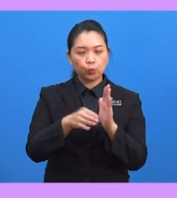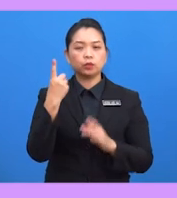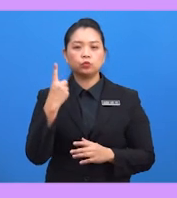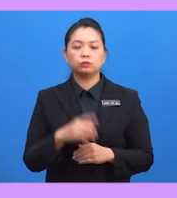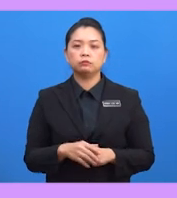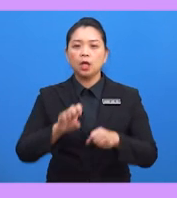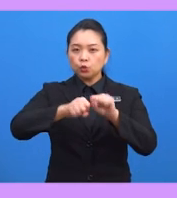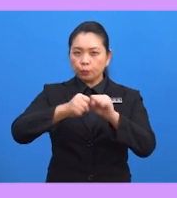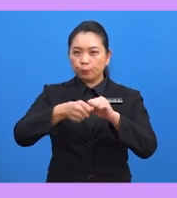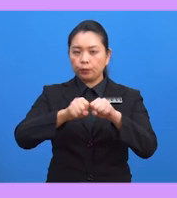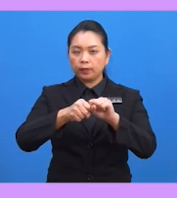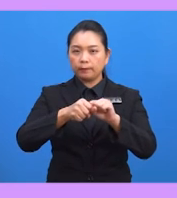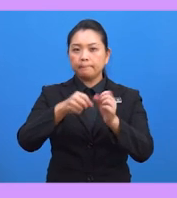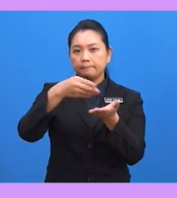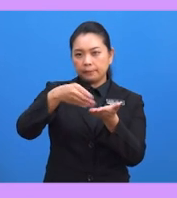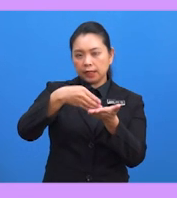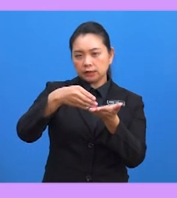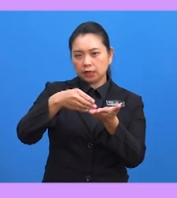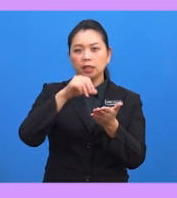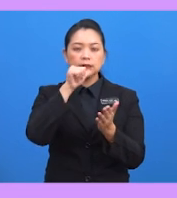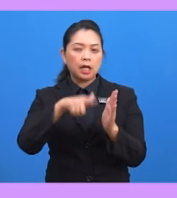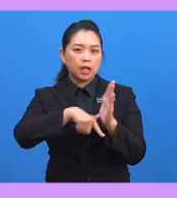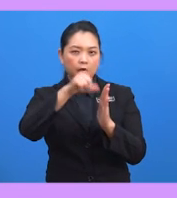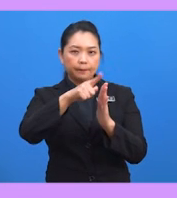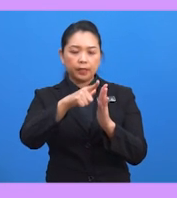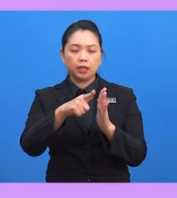agar pembelanjaan tidak melebihi pendapatan.